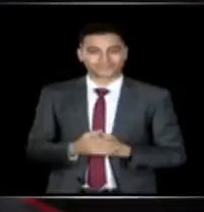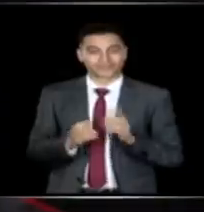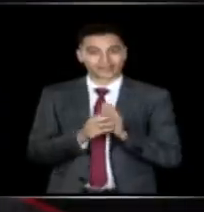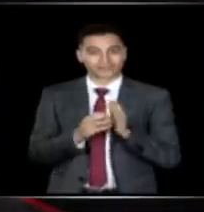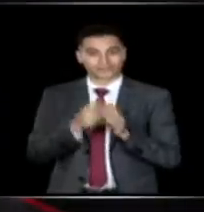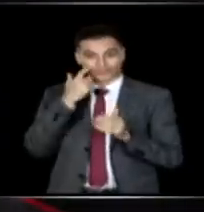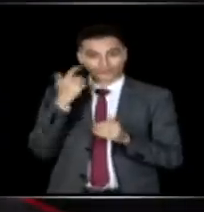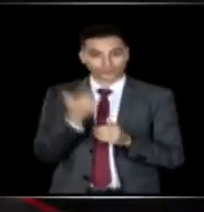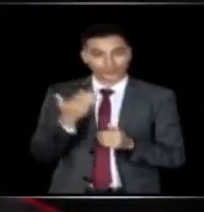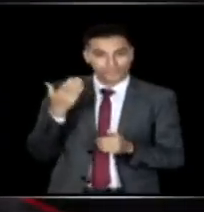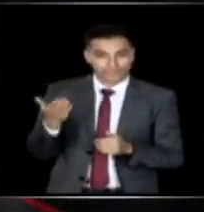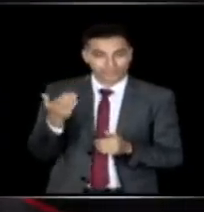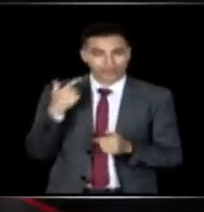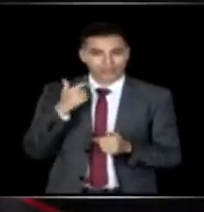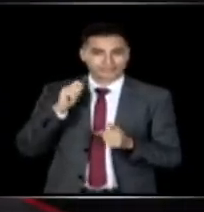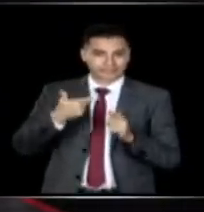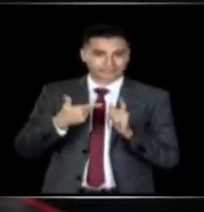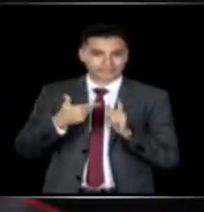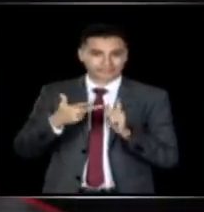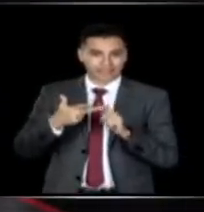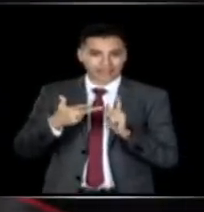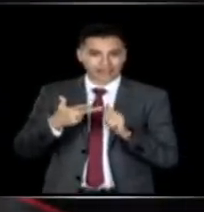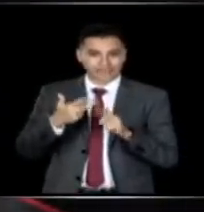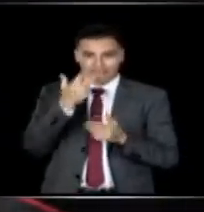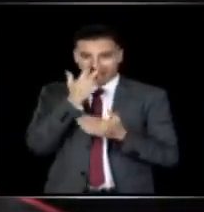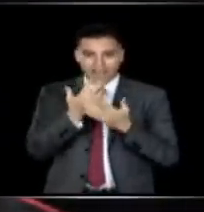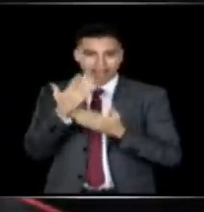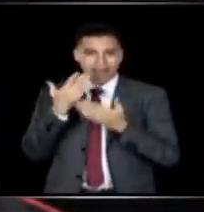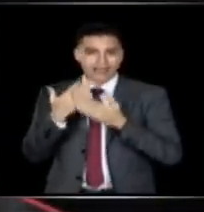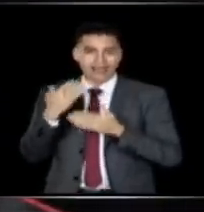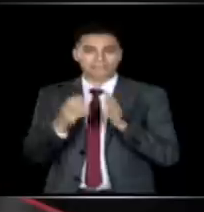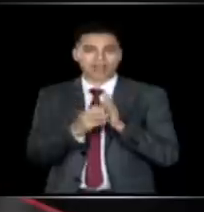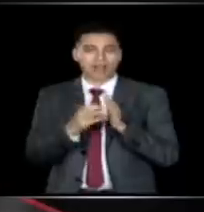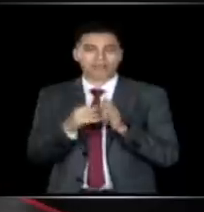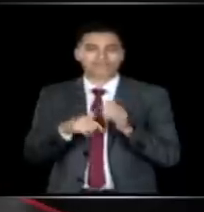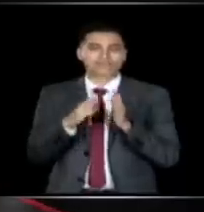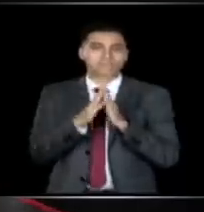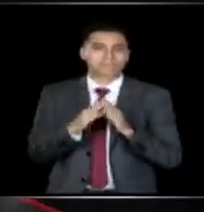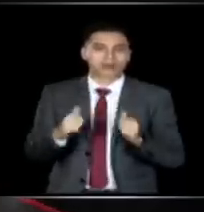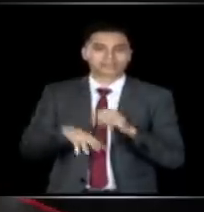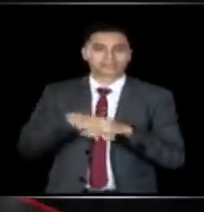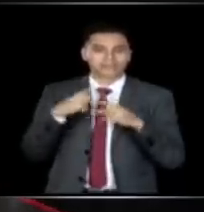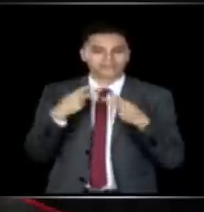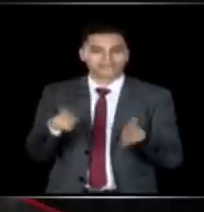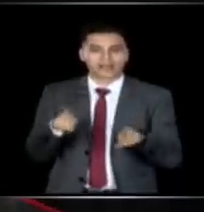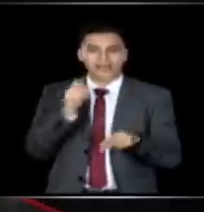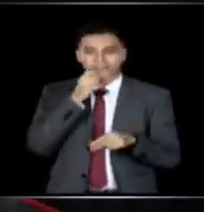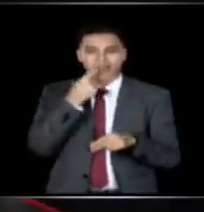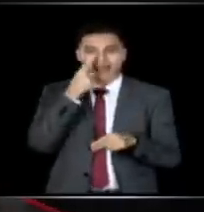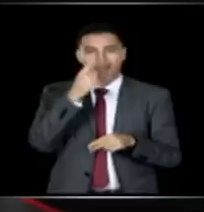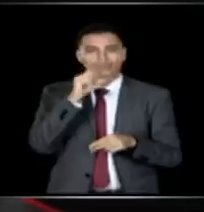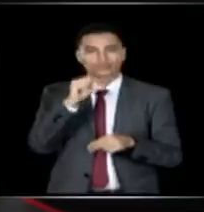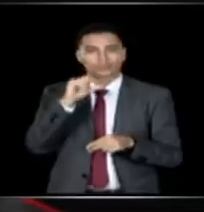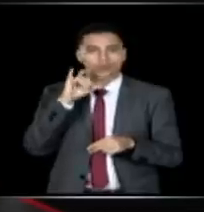جامعة عين شمس هي ثالث أقدم جامعة مصرية، تأسست في يوليو عام 1950